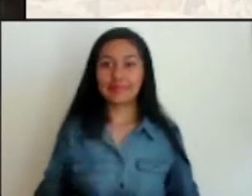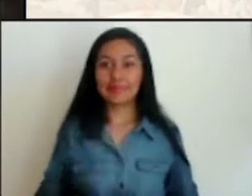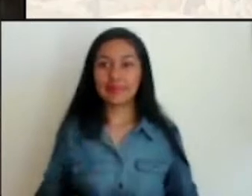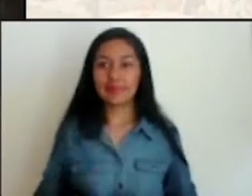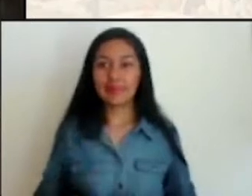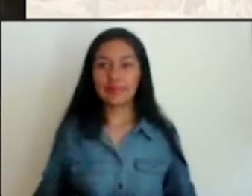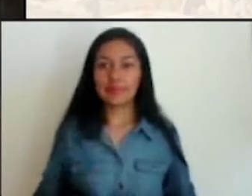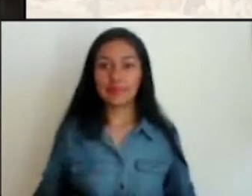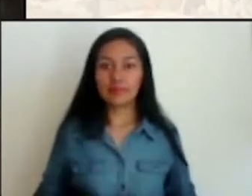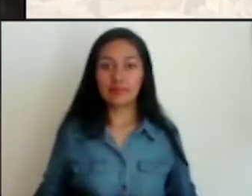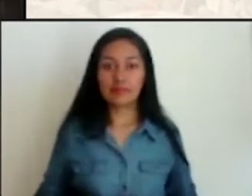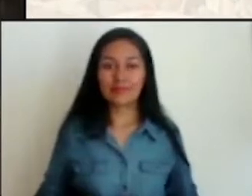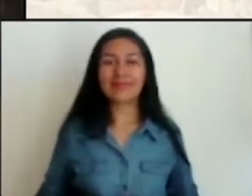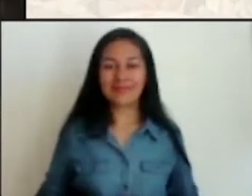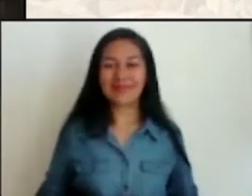La seconda osella è del